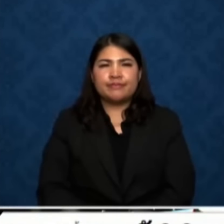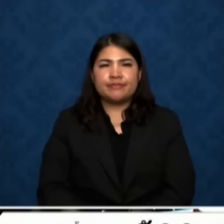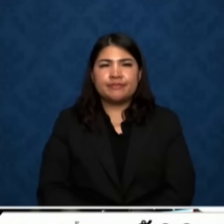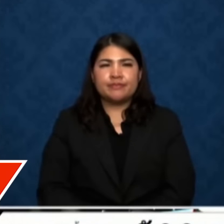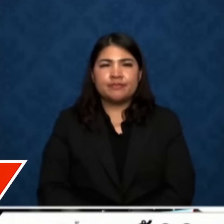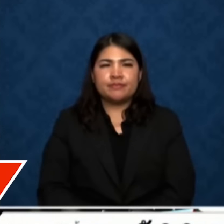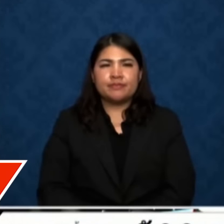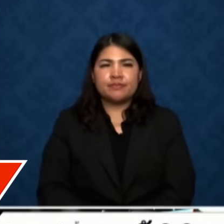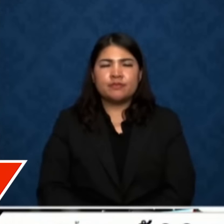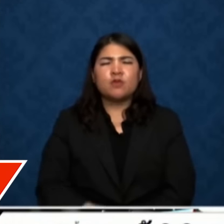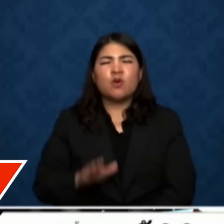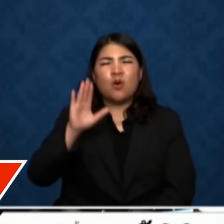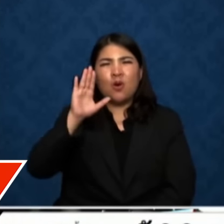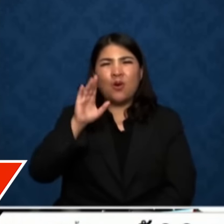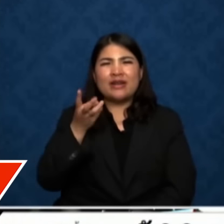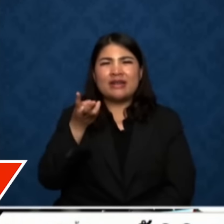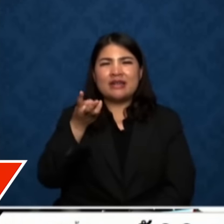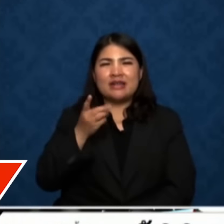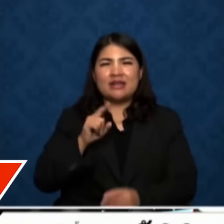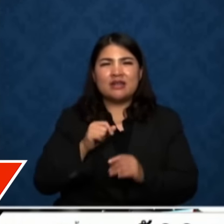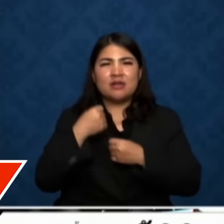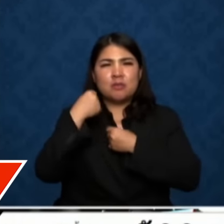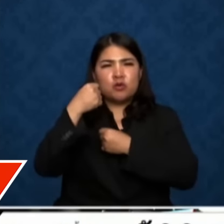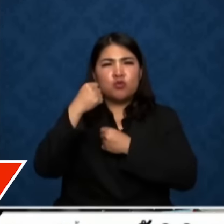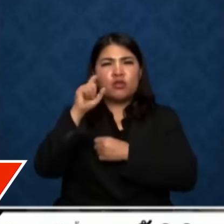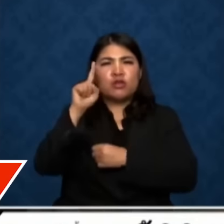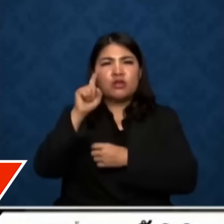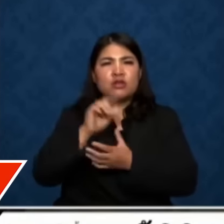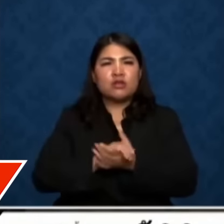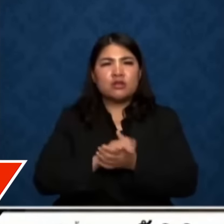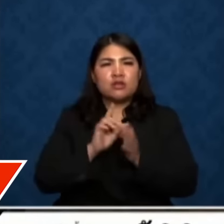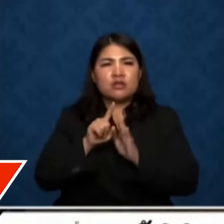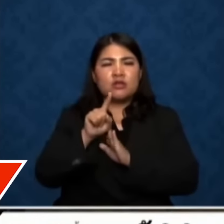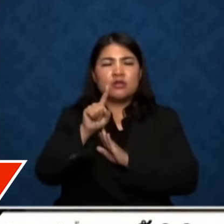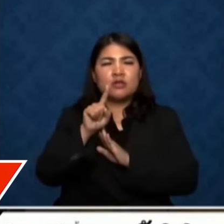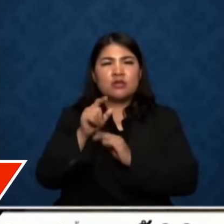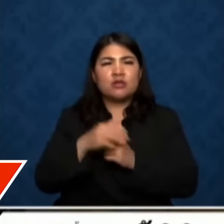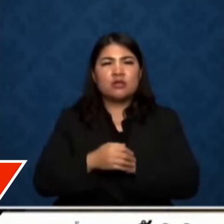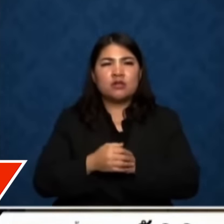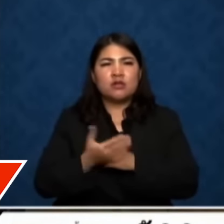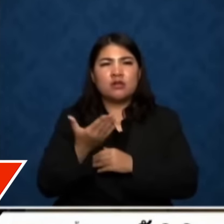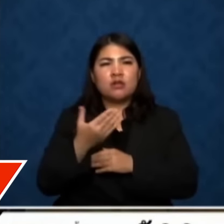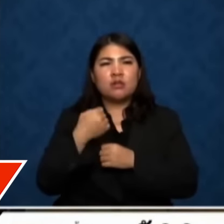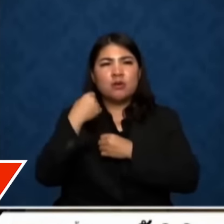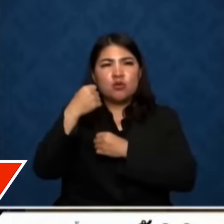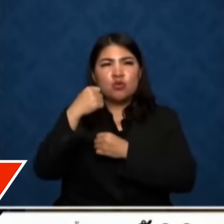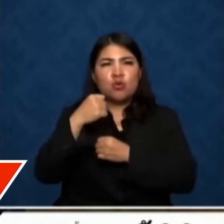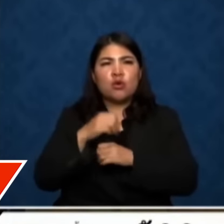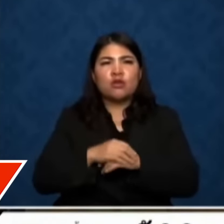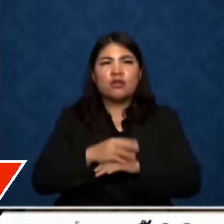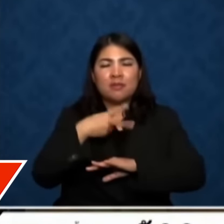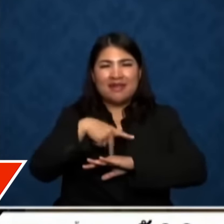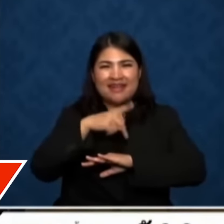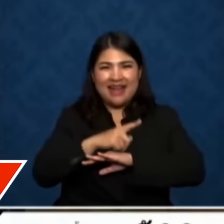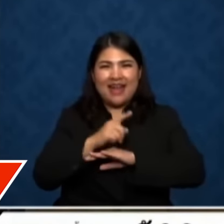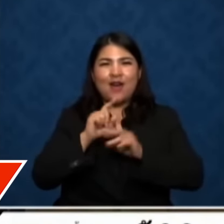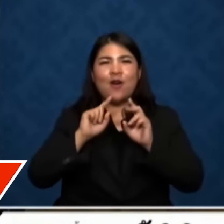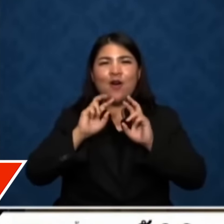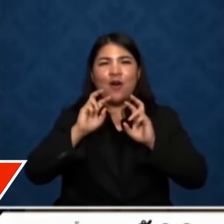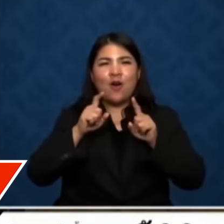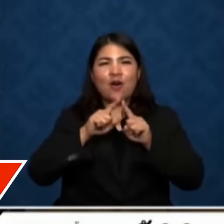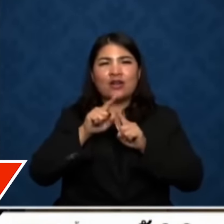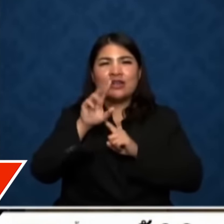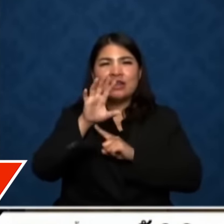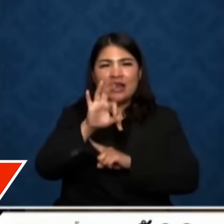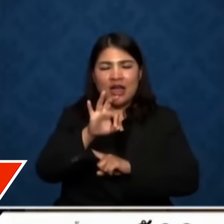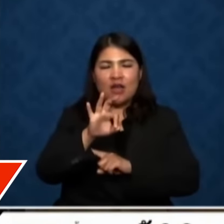ไม่เกินท่านประธานครับผมขออนุญาตประท้วงครับขออนุญาตประท้วงท่านประธานนะครับตามข้อบังคับการประชุมข้อสภาข้อที่9นะ